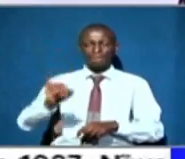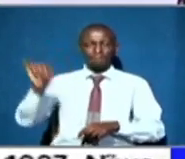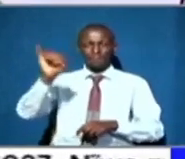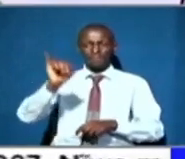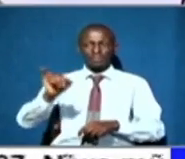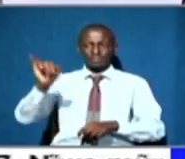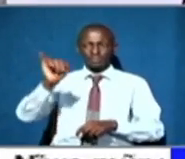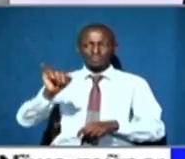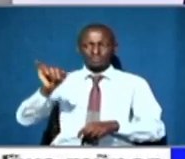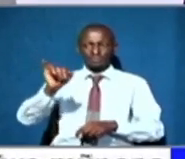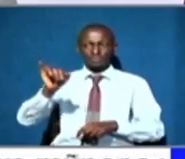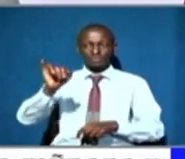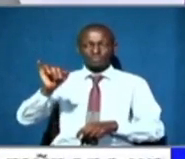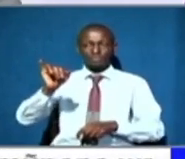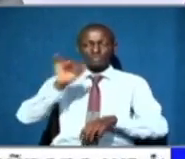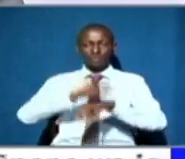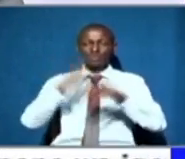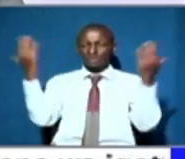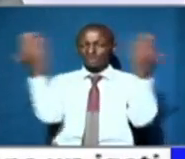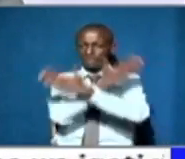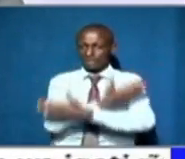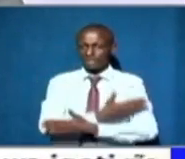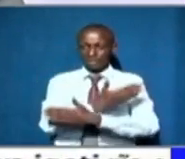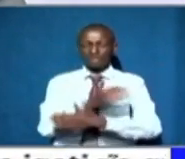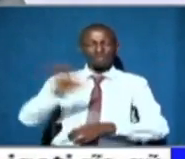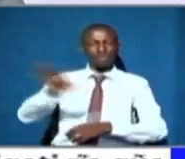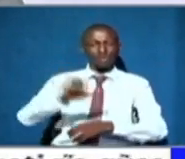98.9 kuria gukera murarie thayu mucuru cini